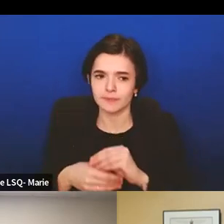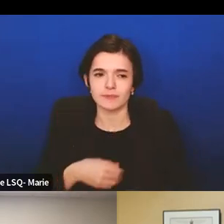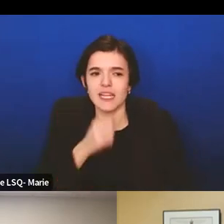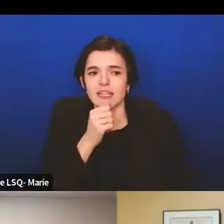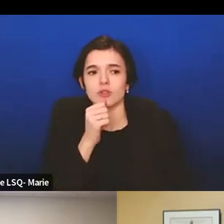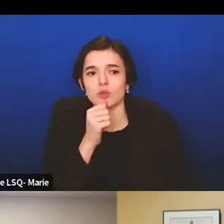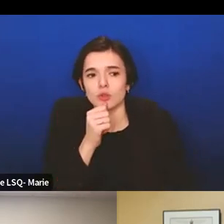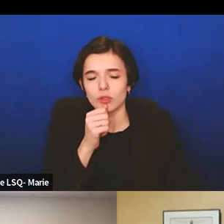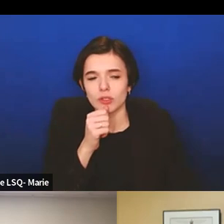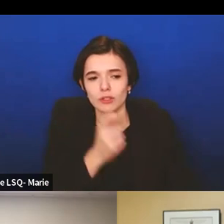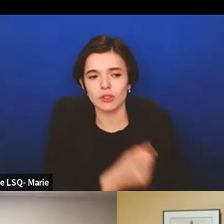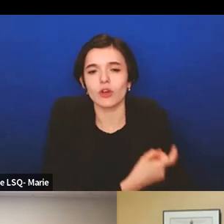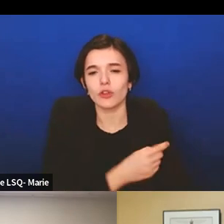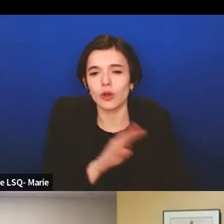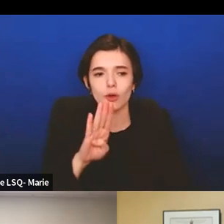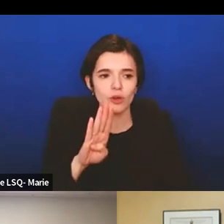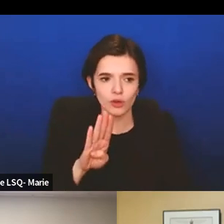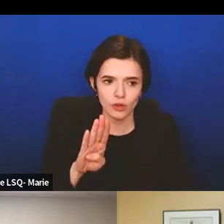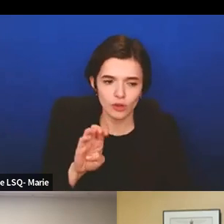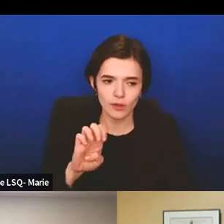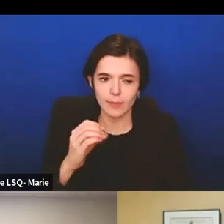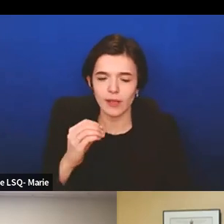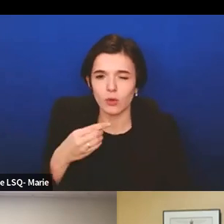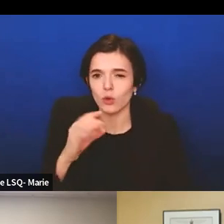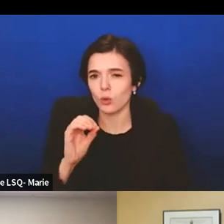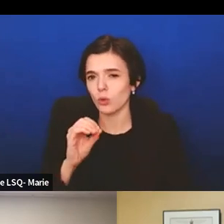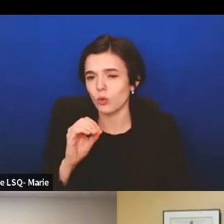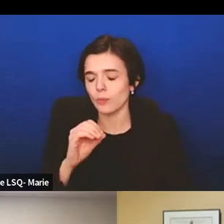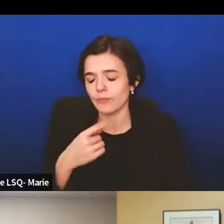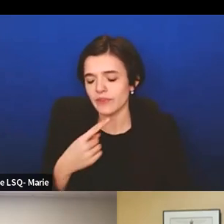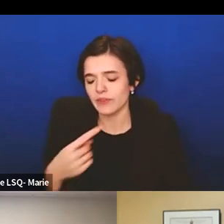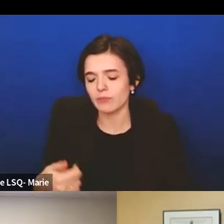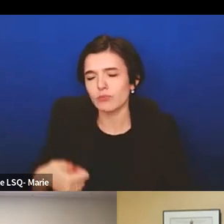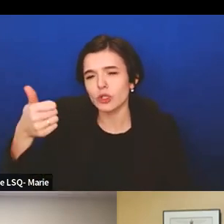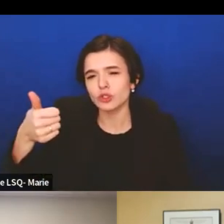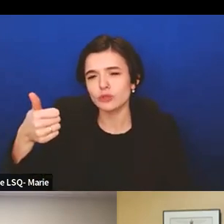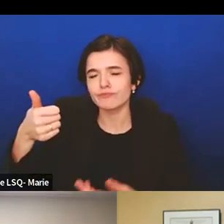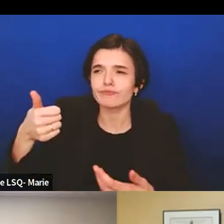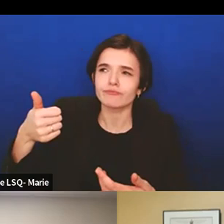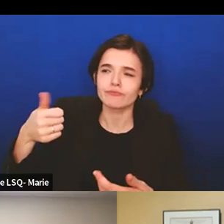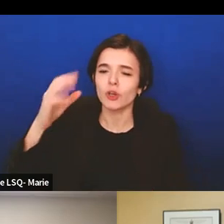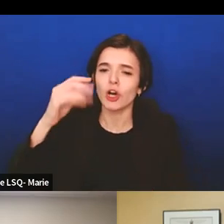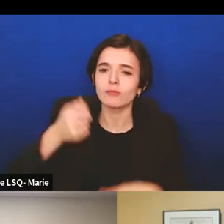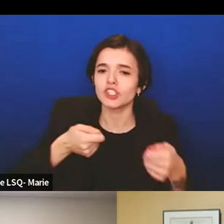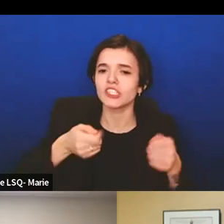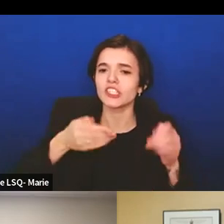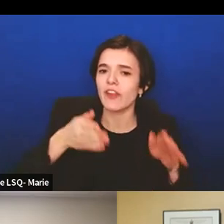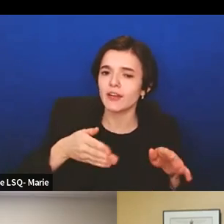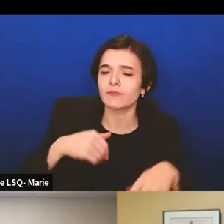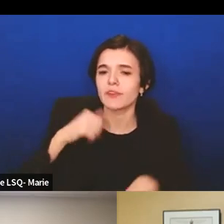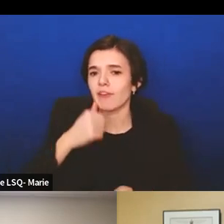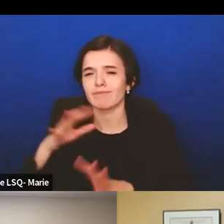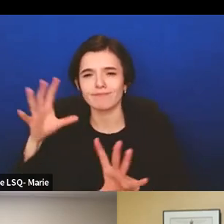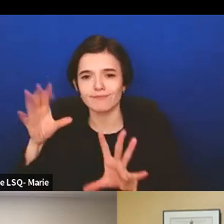parliez la différence avec plus d'hommes qui sont les gestionnaires et plus de femmes qui sont dans l'équipe des